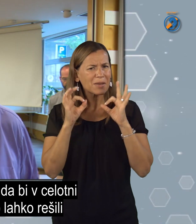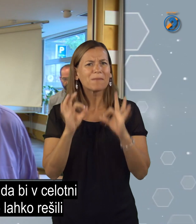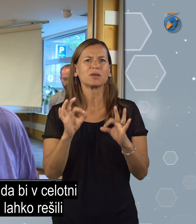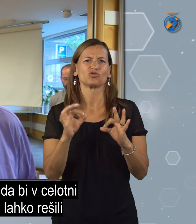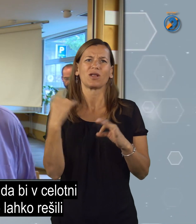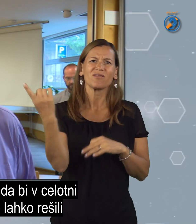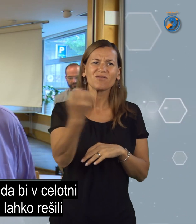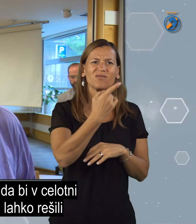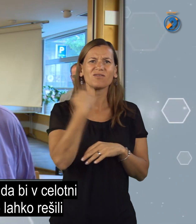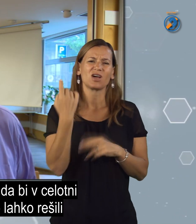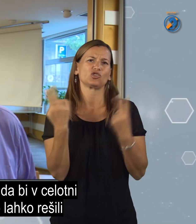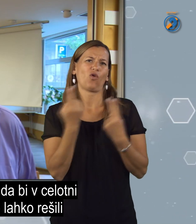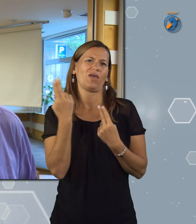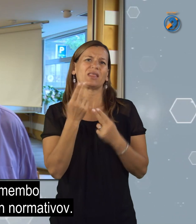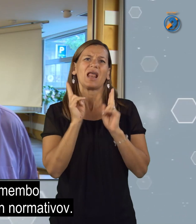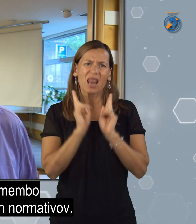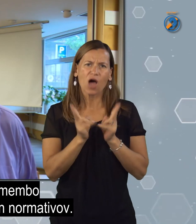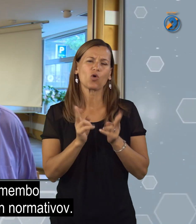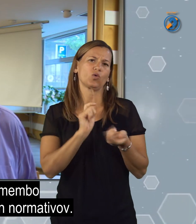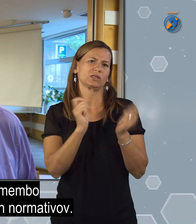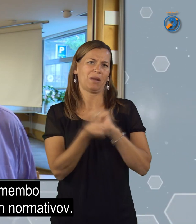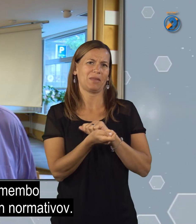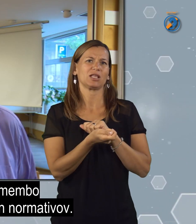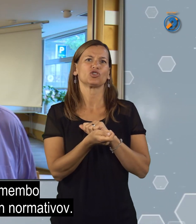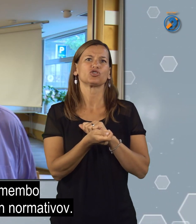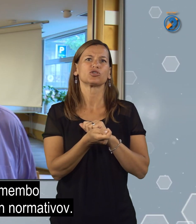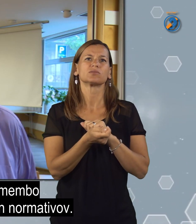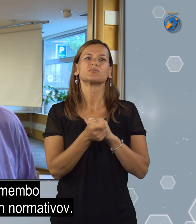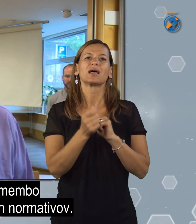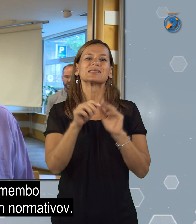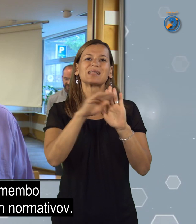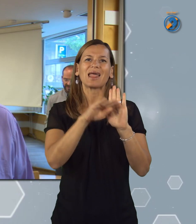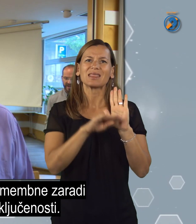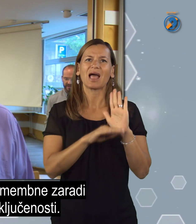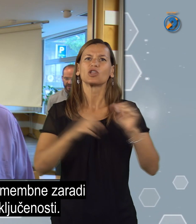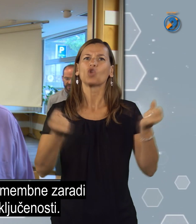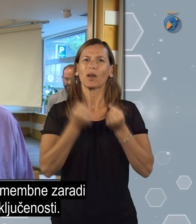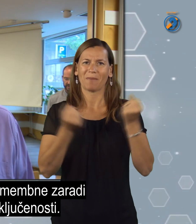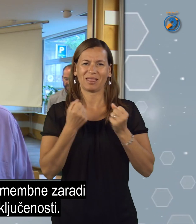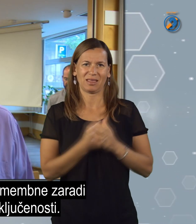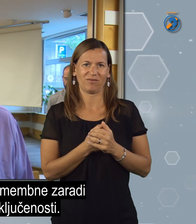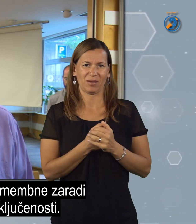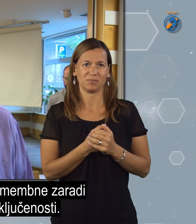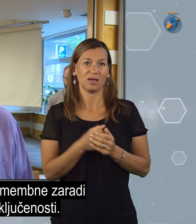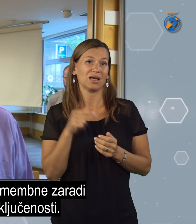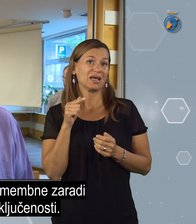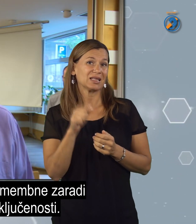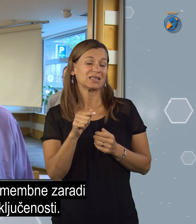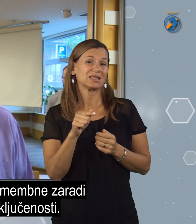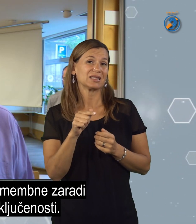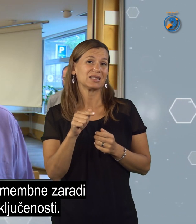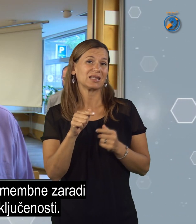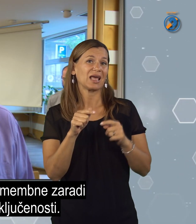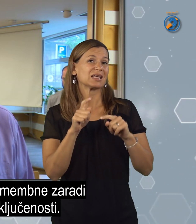celotni Sloveniji lahko to rešili z spremembo standardov in normativov. Te stvari so pomembne